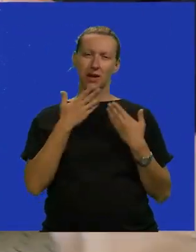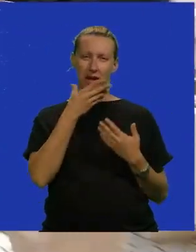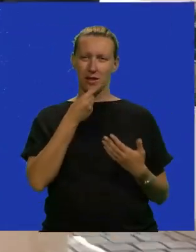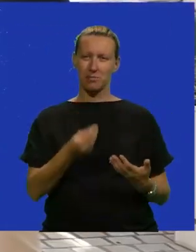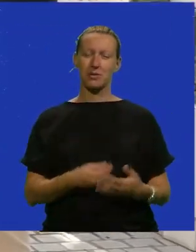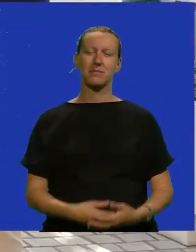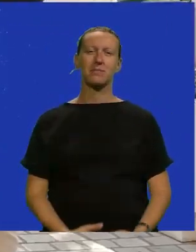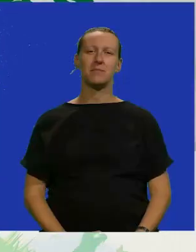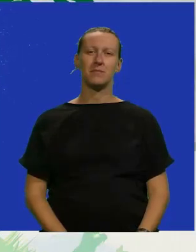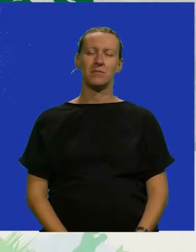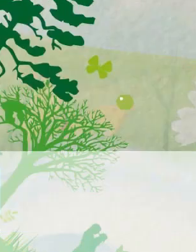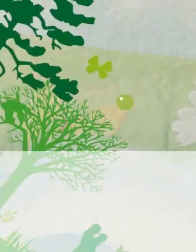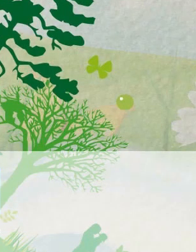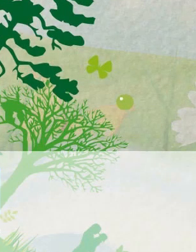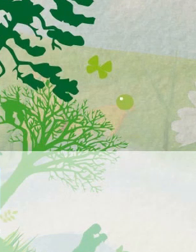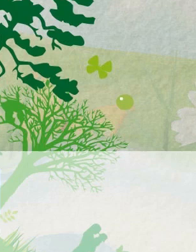lipa. Hvala.